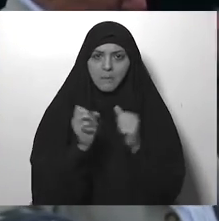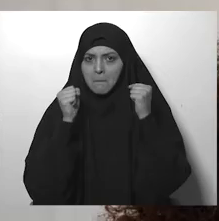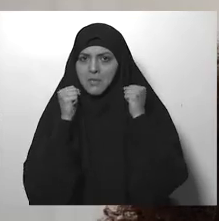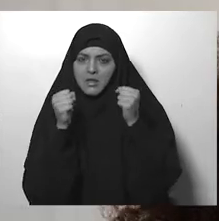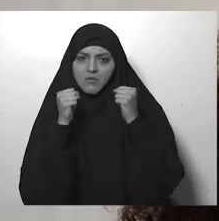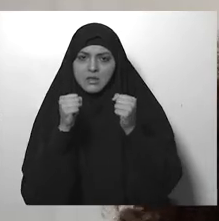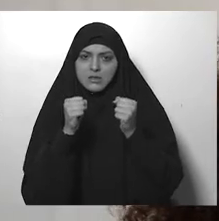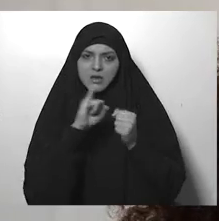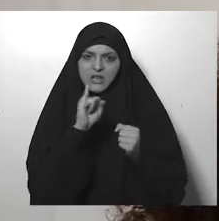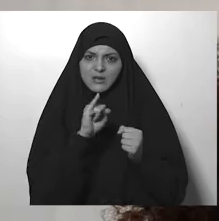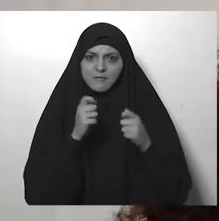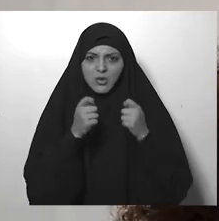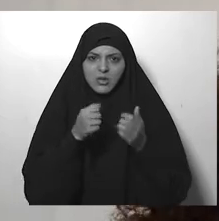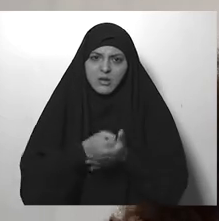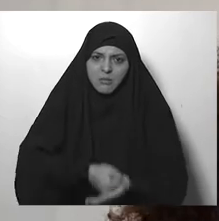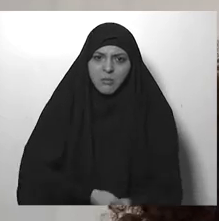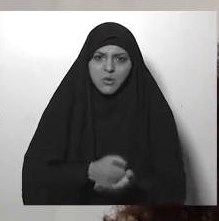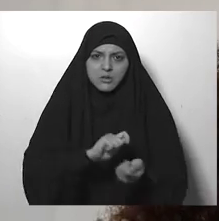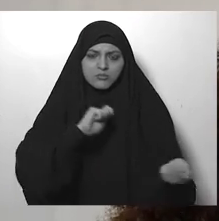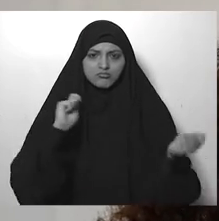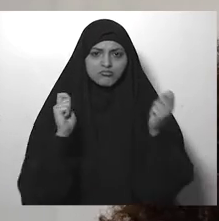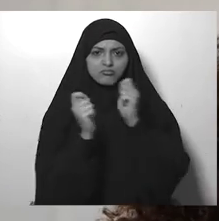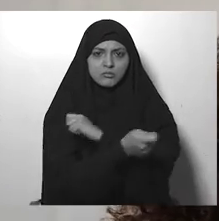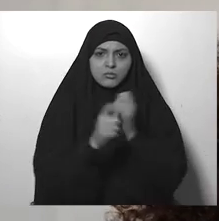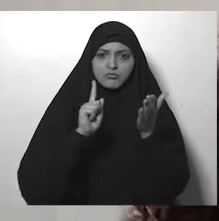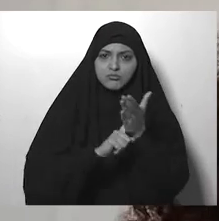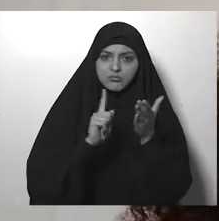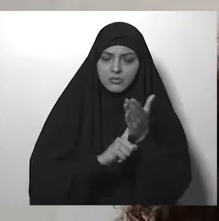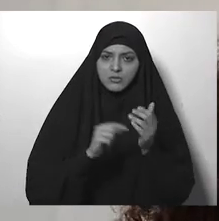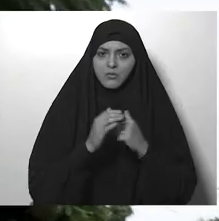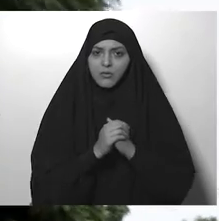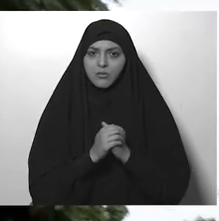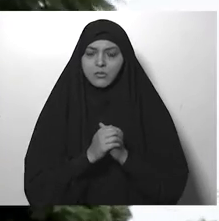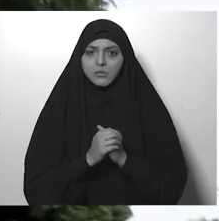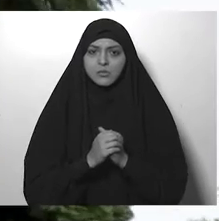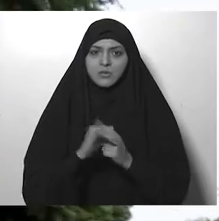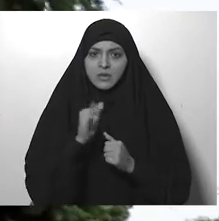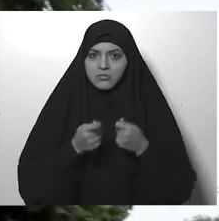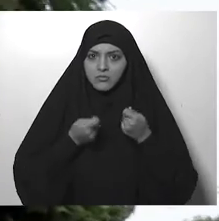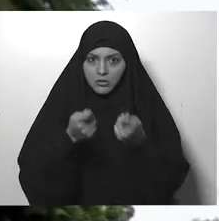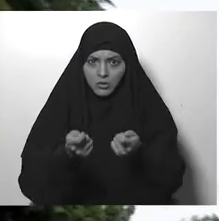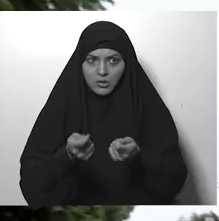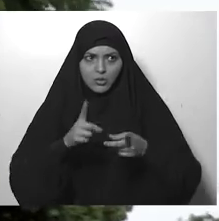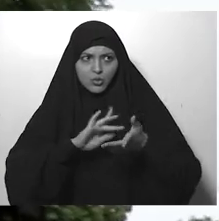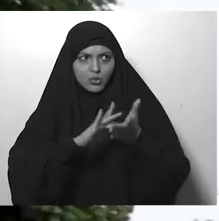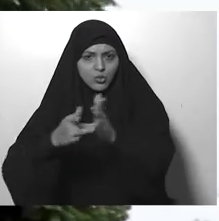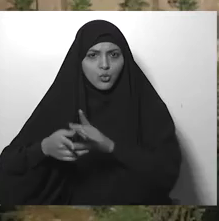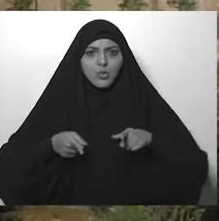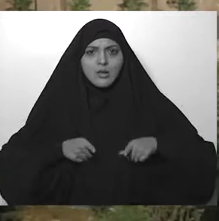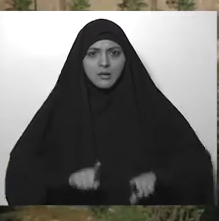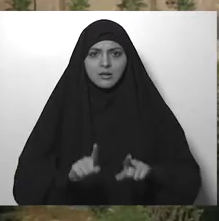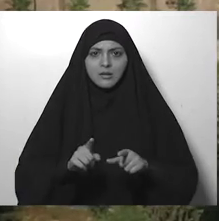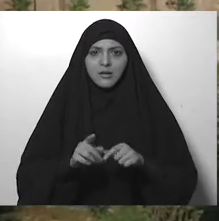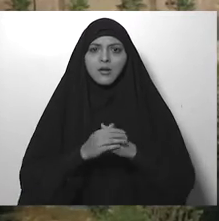manifestations qui ont impliqué des réformes au niveau constitutionnel et qui aspire en fait à tous les états plus de changements à